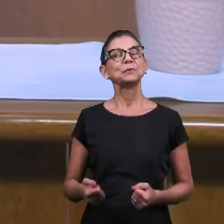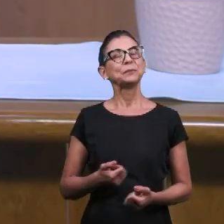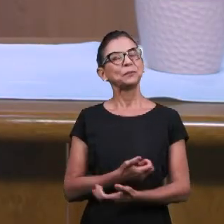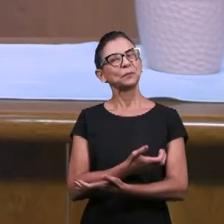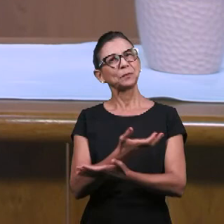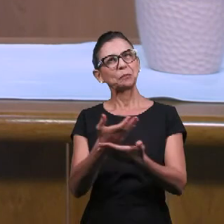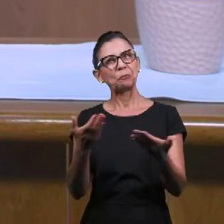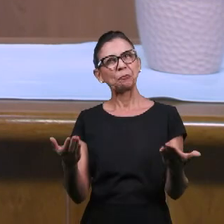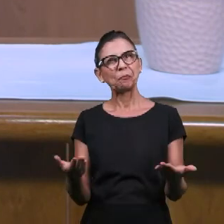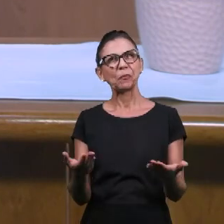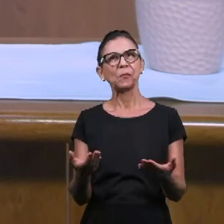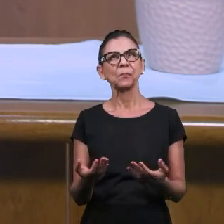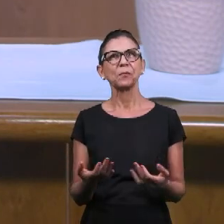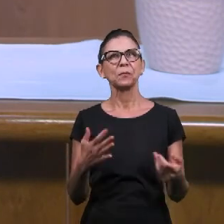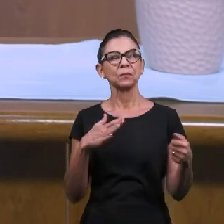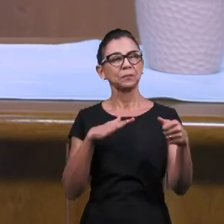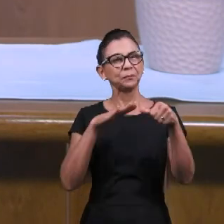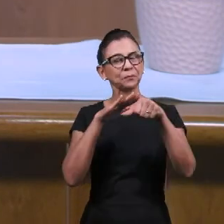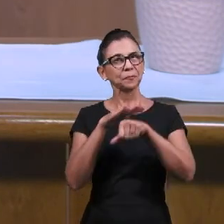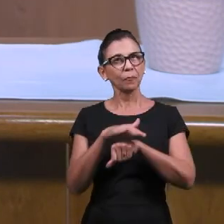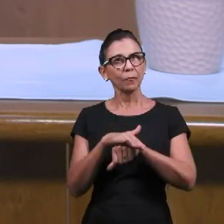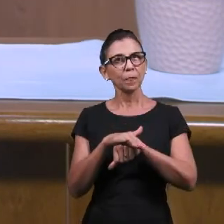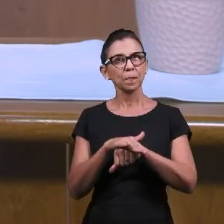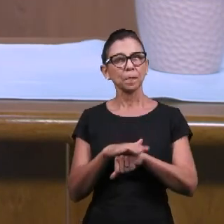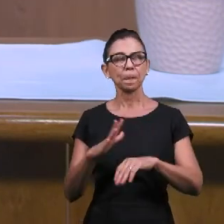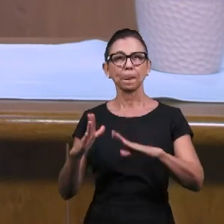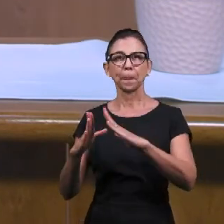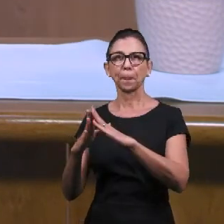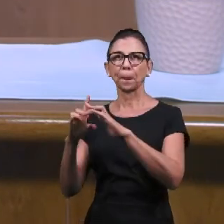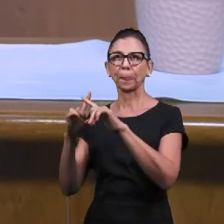Я приветствую этим вечером